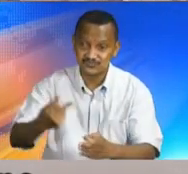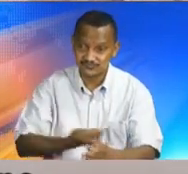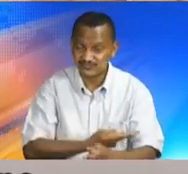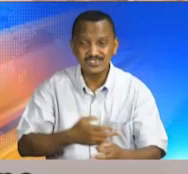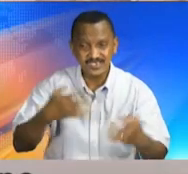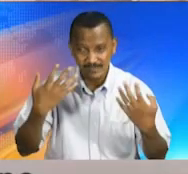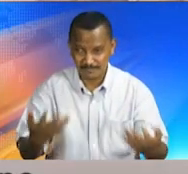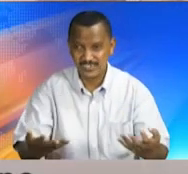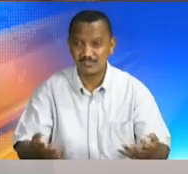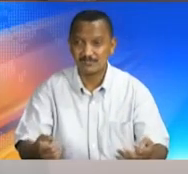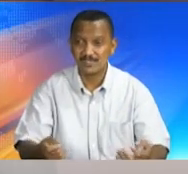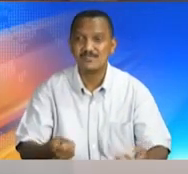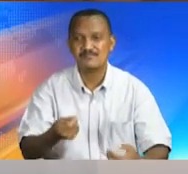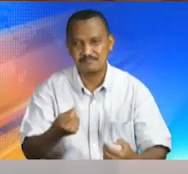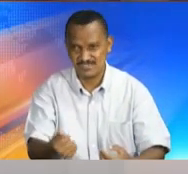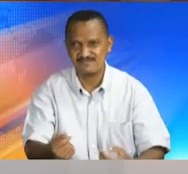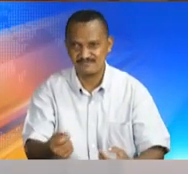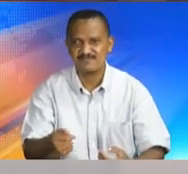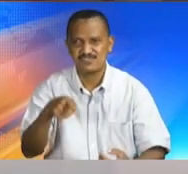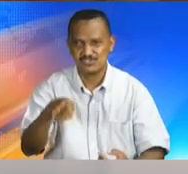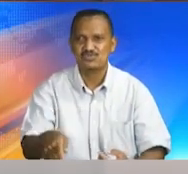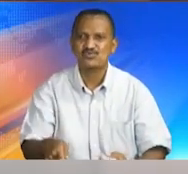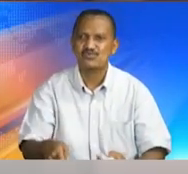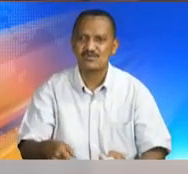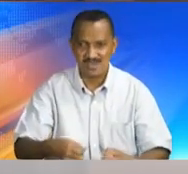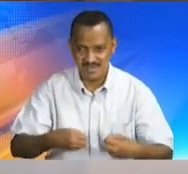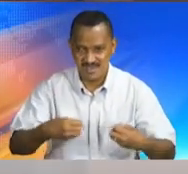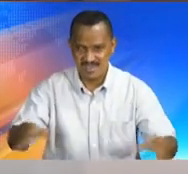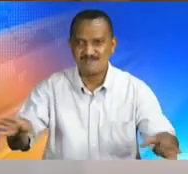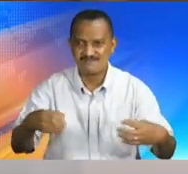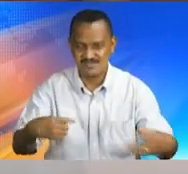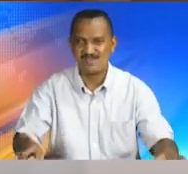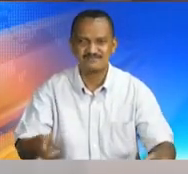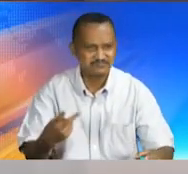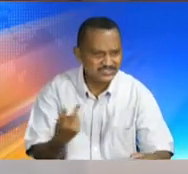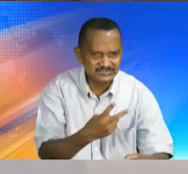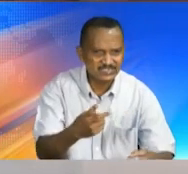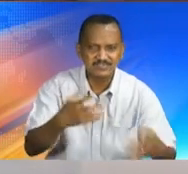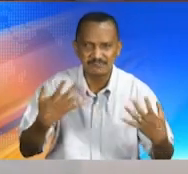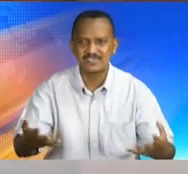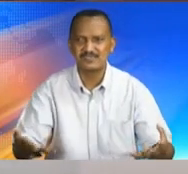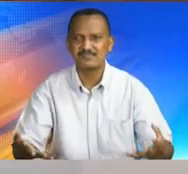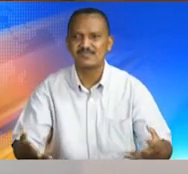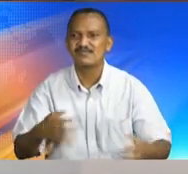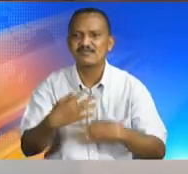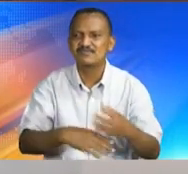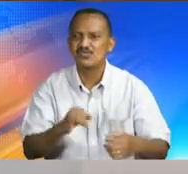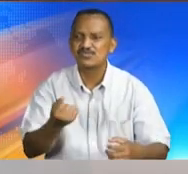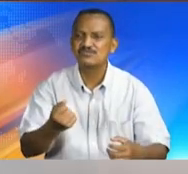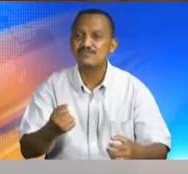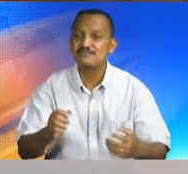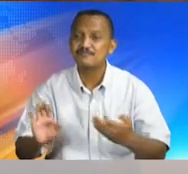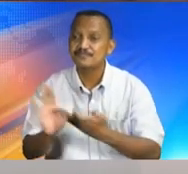ny Tantely raha ny fanazavana. Tantely izany izao mandeha dia mandeha mihitsy satria tena ilain'ny olona amin'ny anaovana an'ilay ady amin'ny fiaretiny